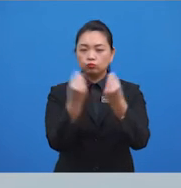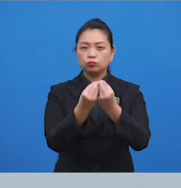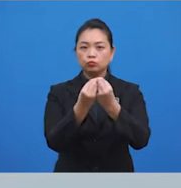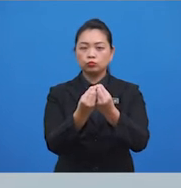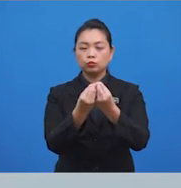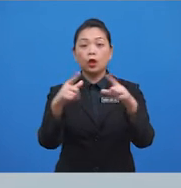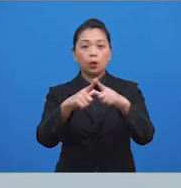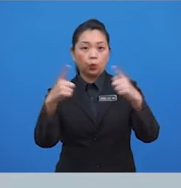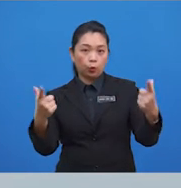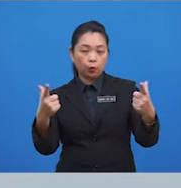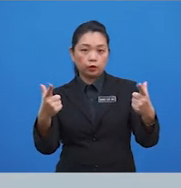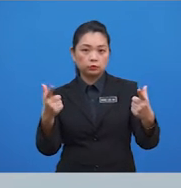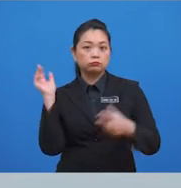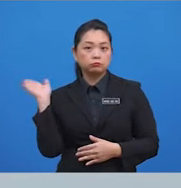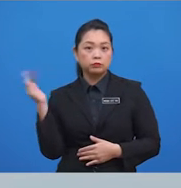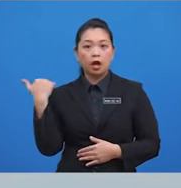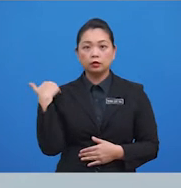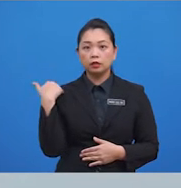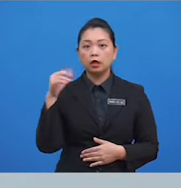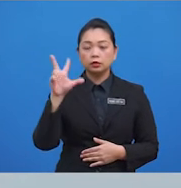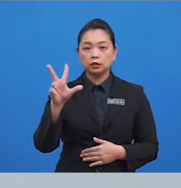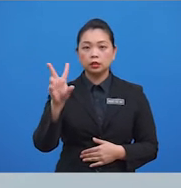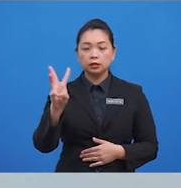permukaan gabungan bongkah tersebut ialah